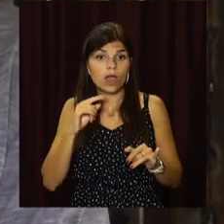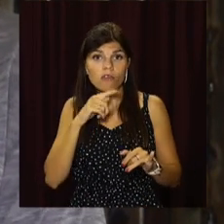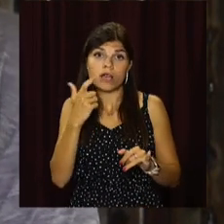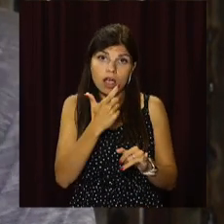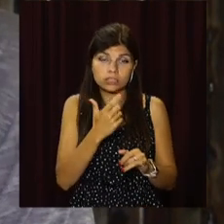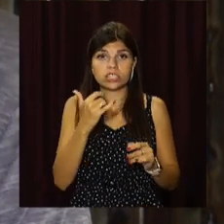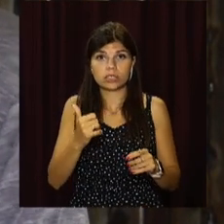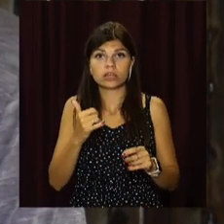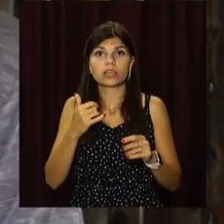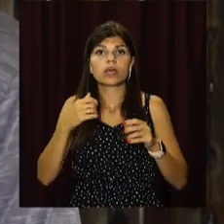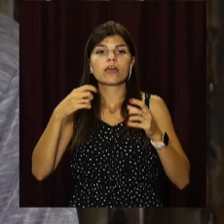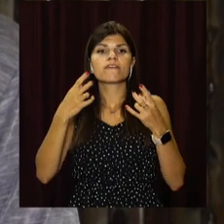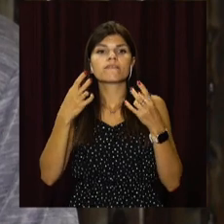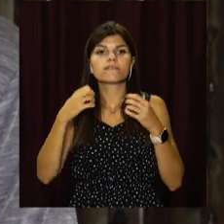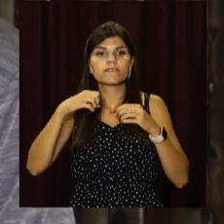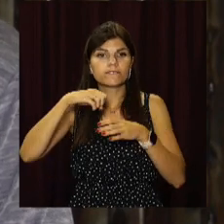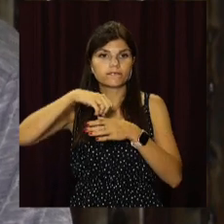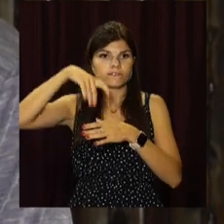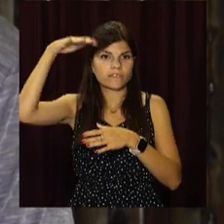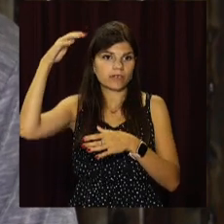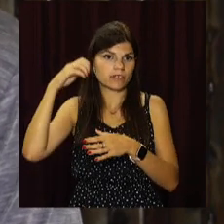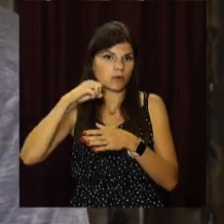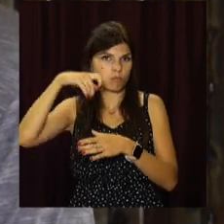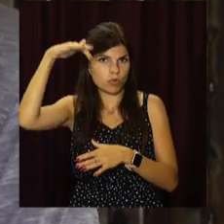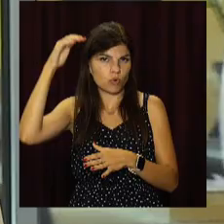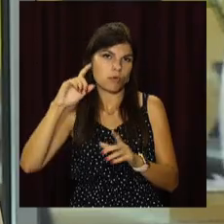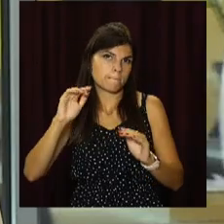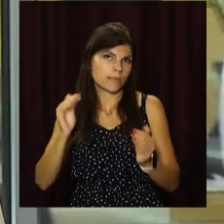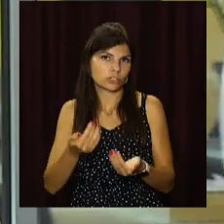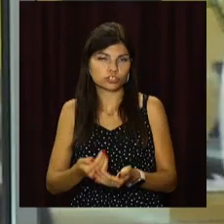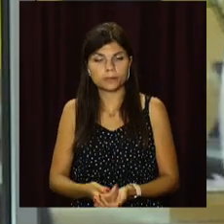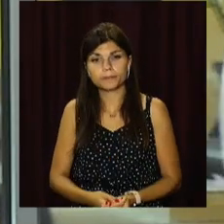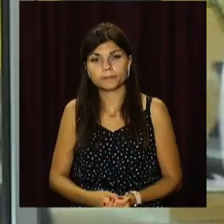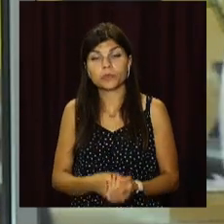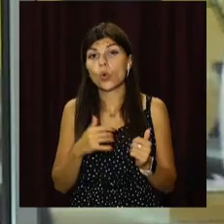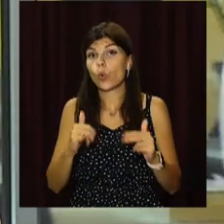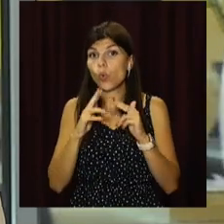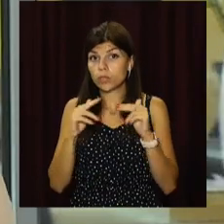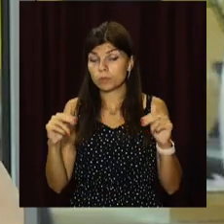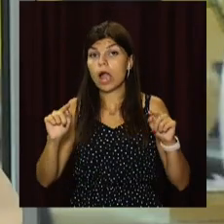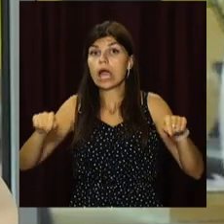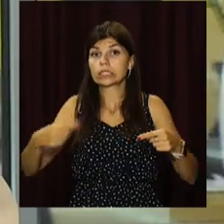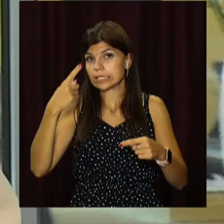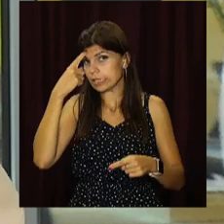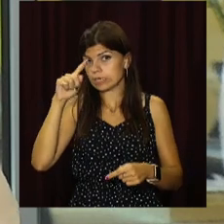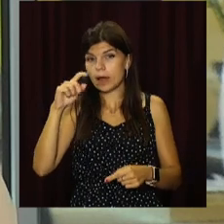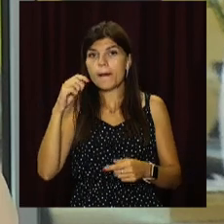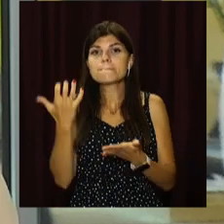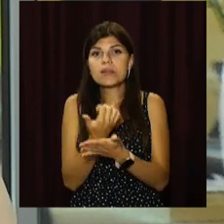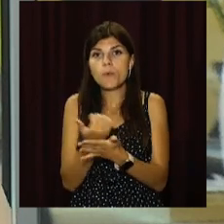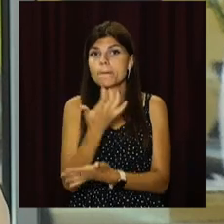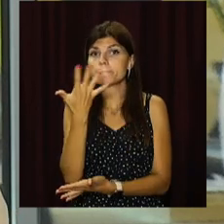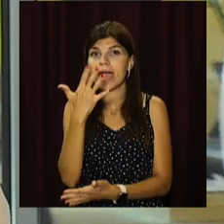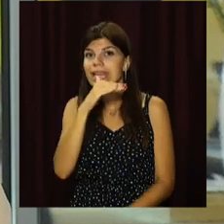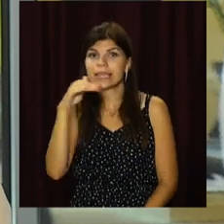и снизить выбросы в окружающую атмосферу. У Дніпрі реалізують проєкти переможців